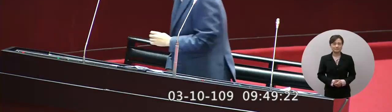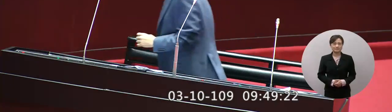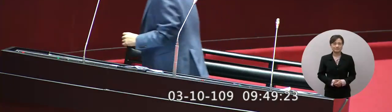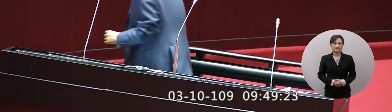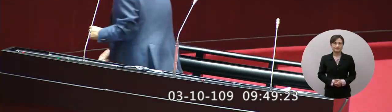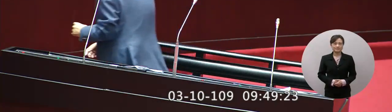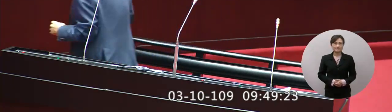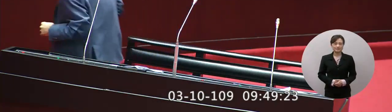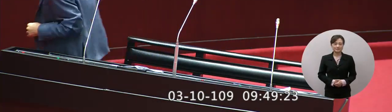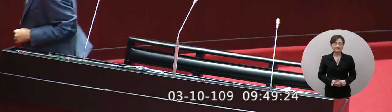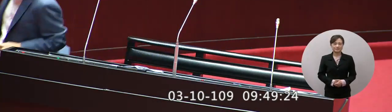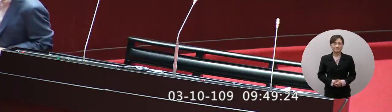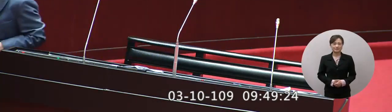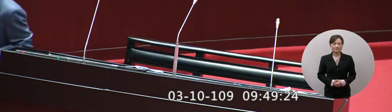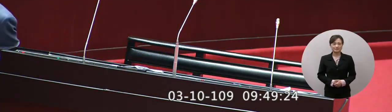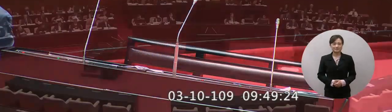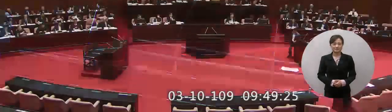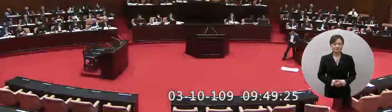出。